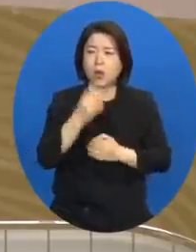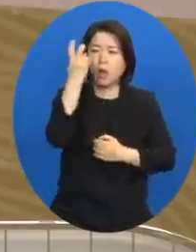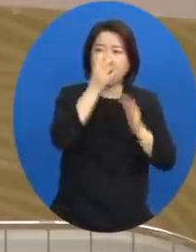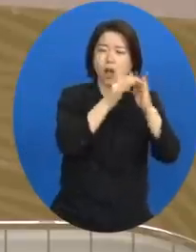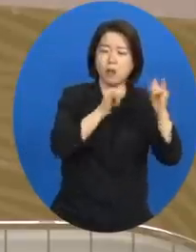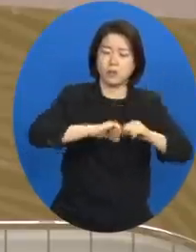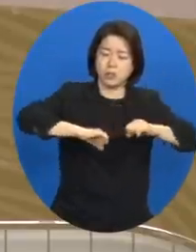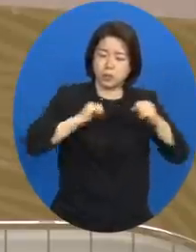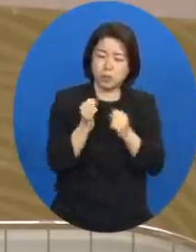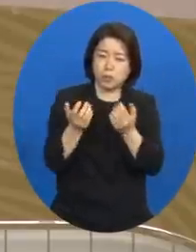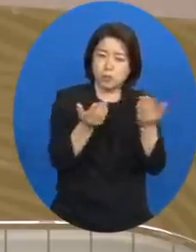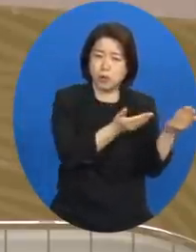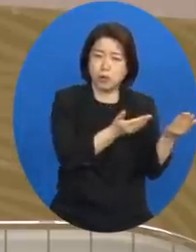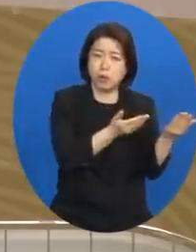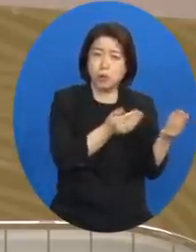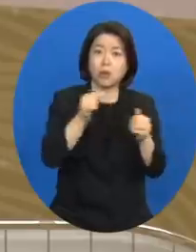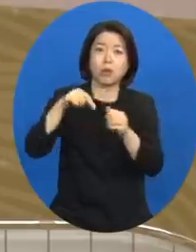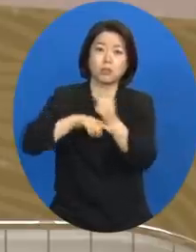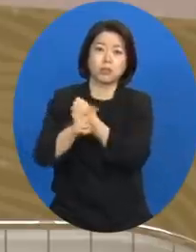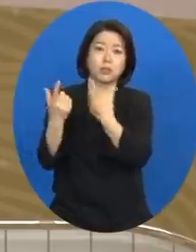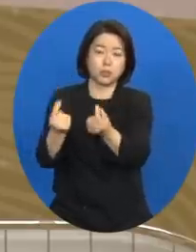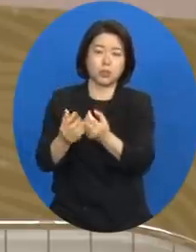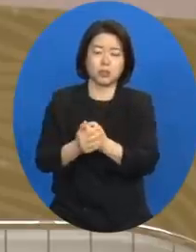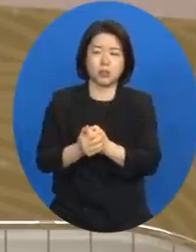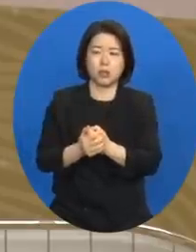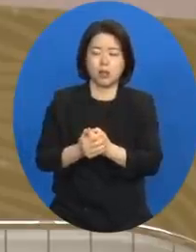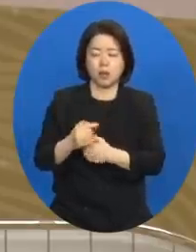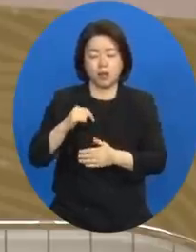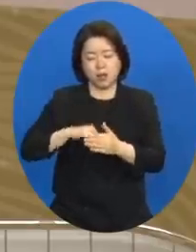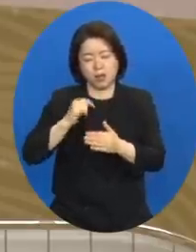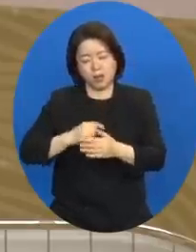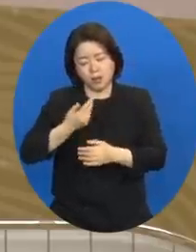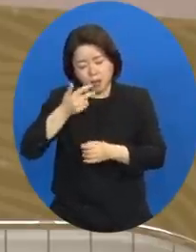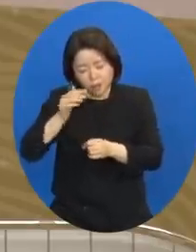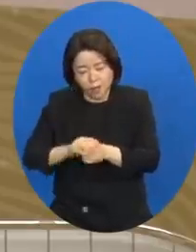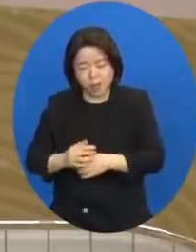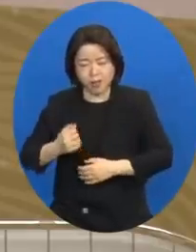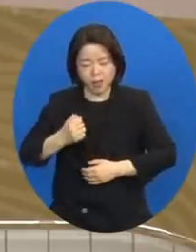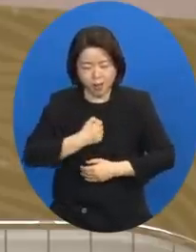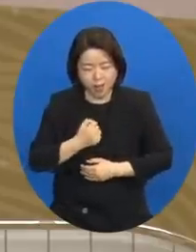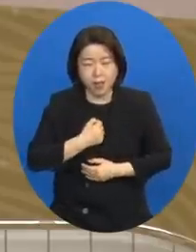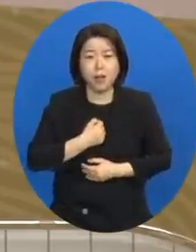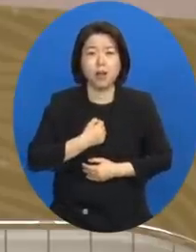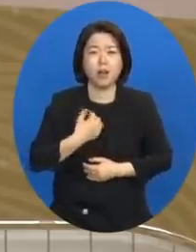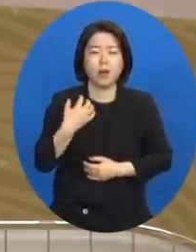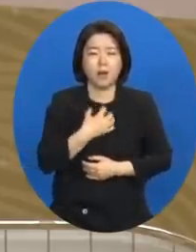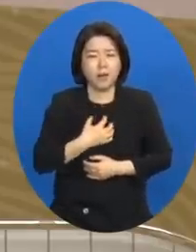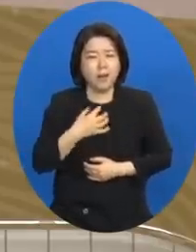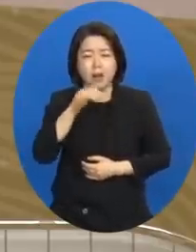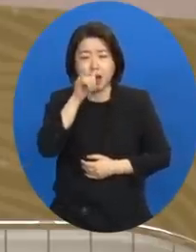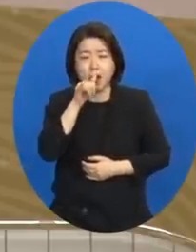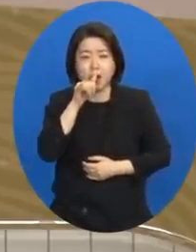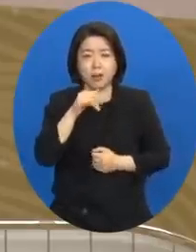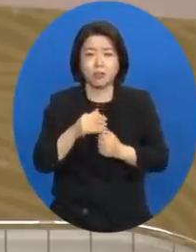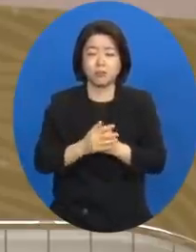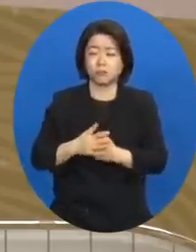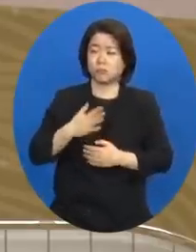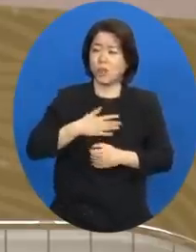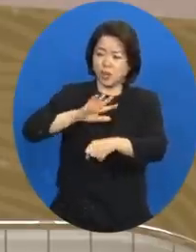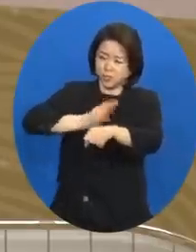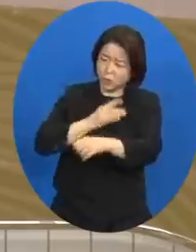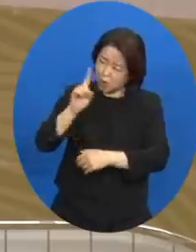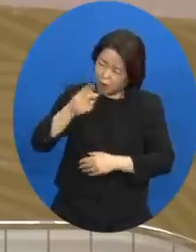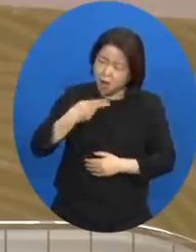굴복하라 이런 뜻이잖아요. 얼마나 억울한지 얼마나 원통한지 나는 하나도 잘못한 거